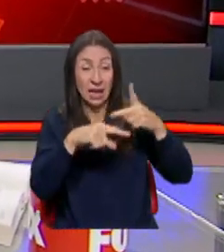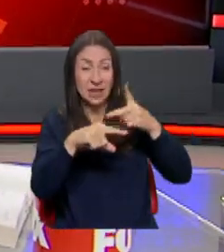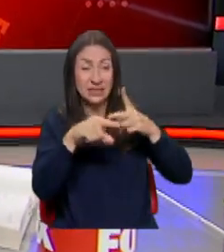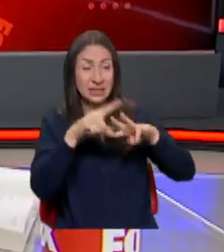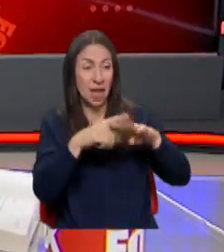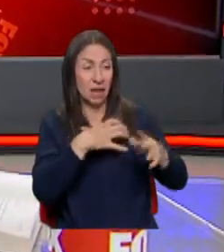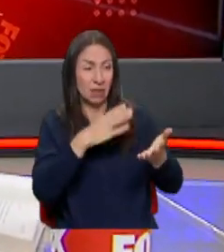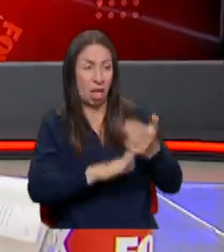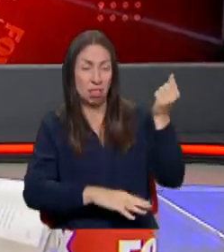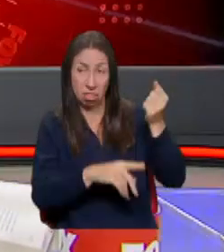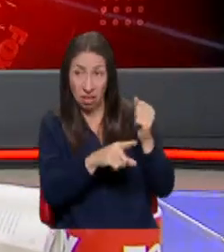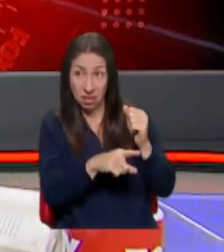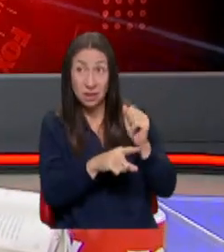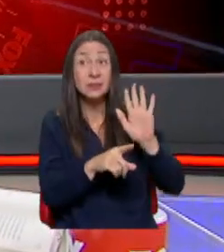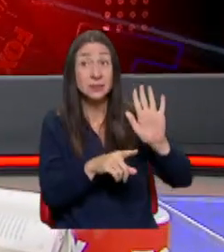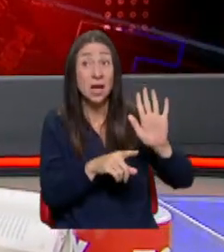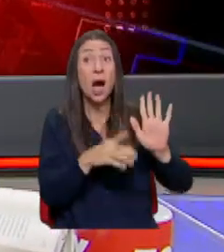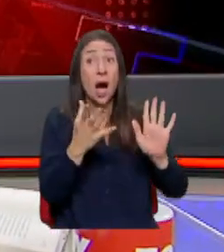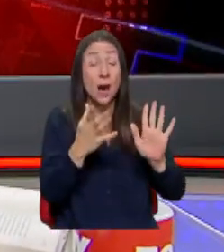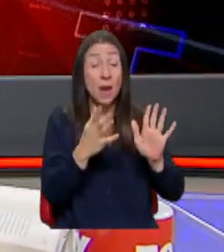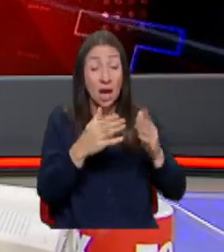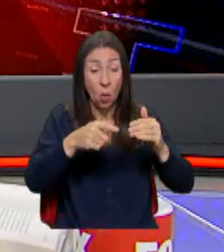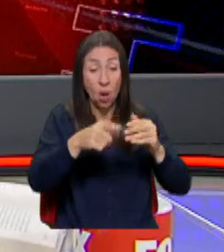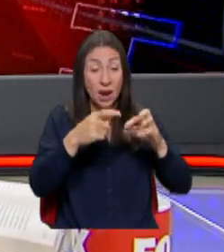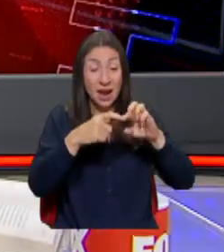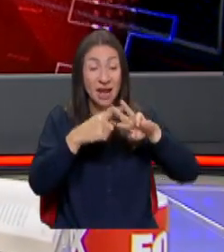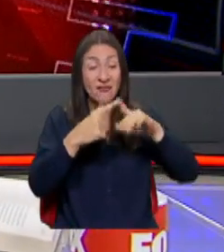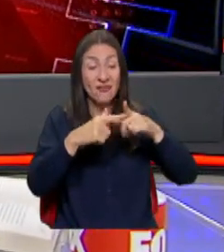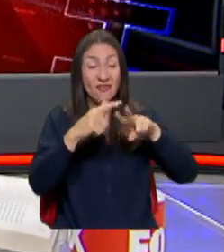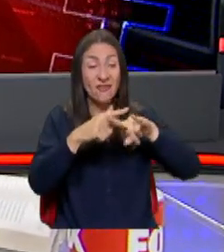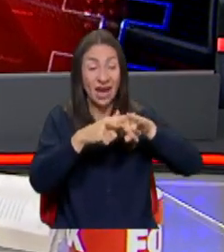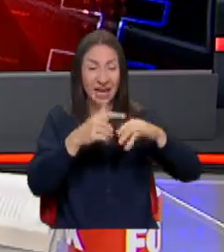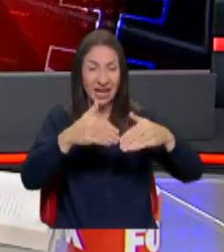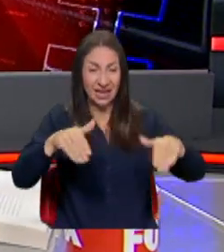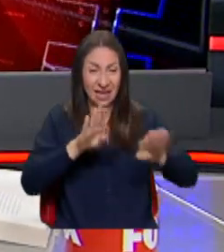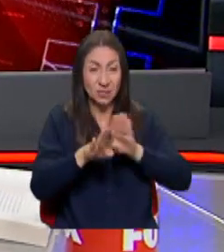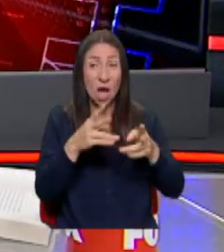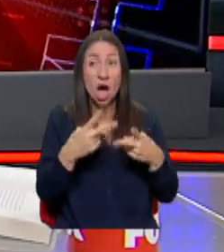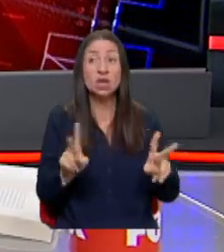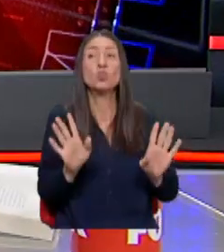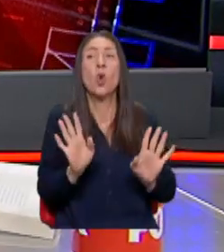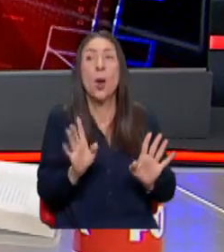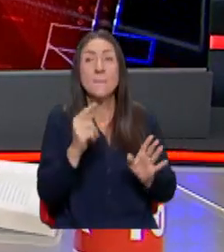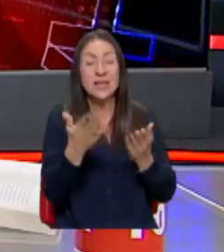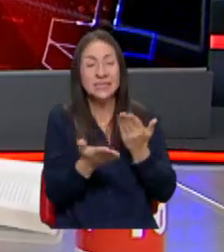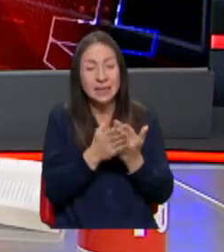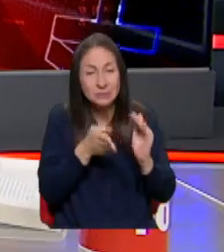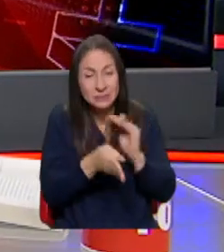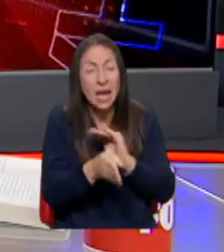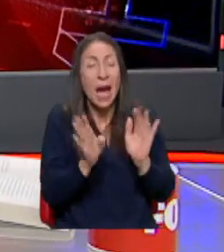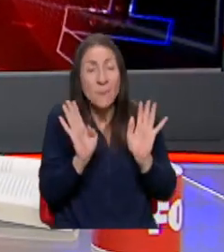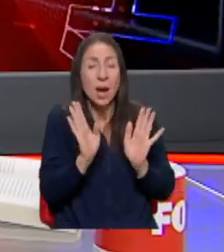de kendilerindeydi. Ama Refah kapısını açmıyor Gazze'lilere. Belki biraz yardım giriyor filan